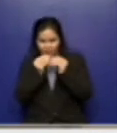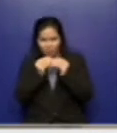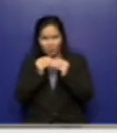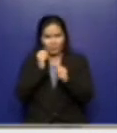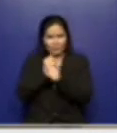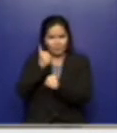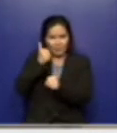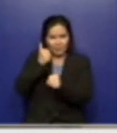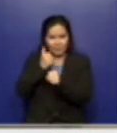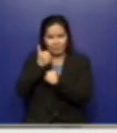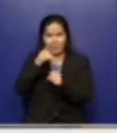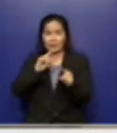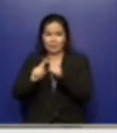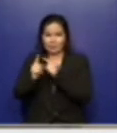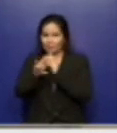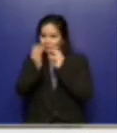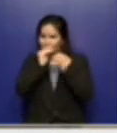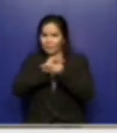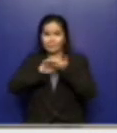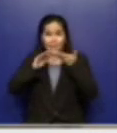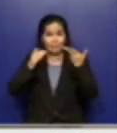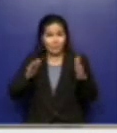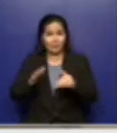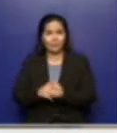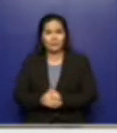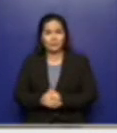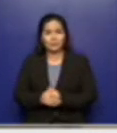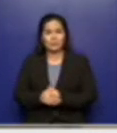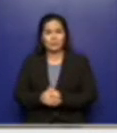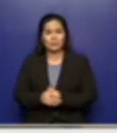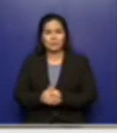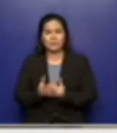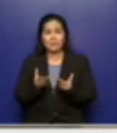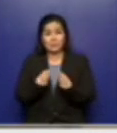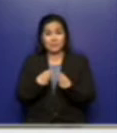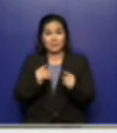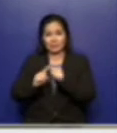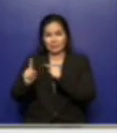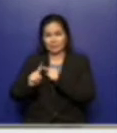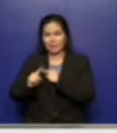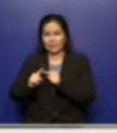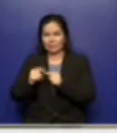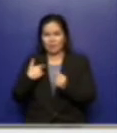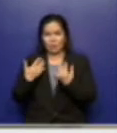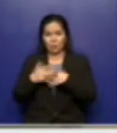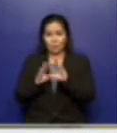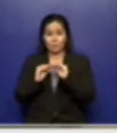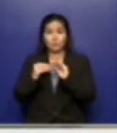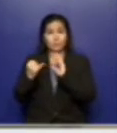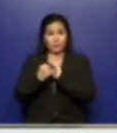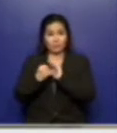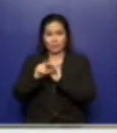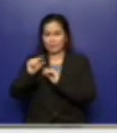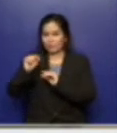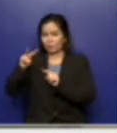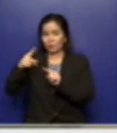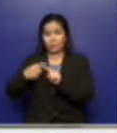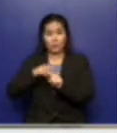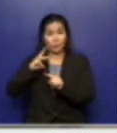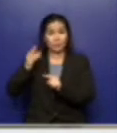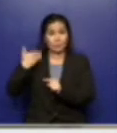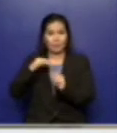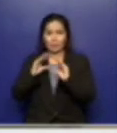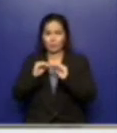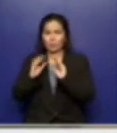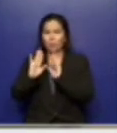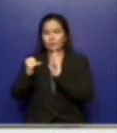นะครับตอนนี้บอกว่ามีปัญหาเรื่องที่ดินตอนนี้เรื่องที่ดินผมเองก็ได้ประชุมร่วมกับจังหวัดเมื่อวันที่22มิถุนาที่ผ่านม